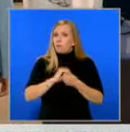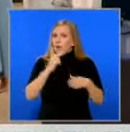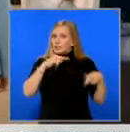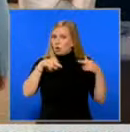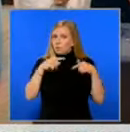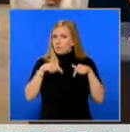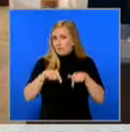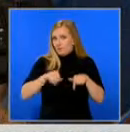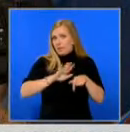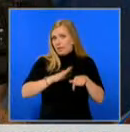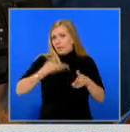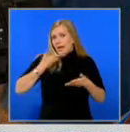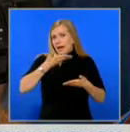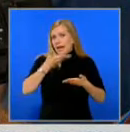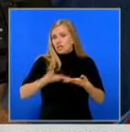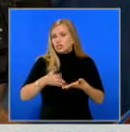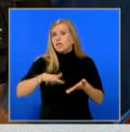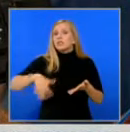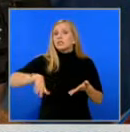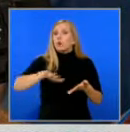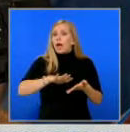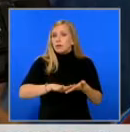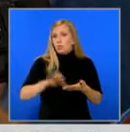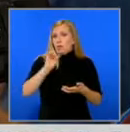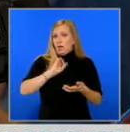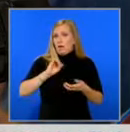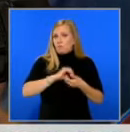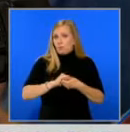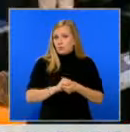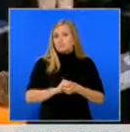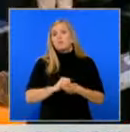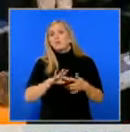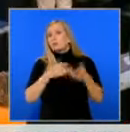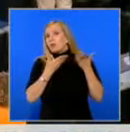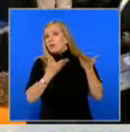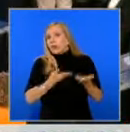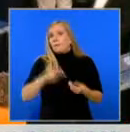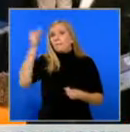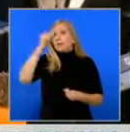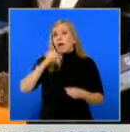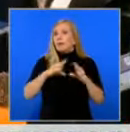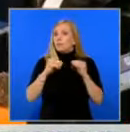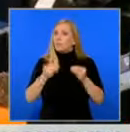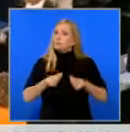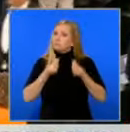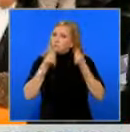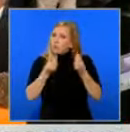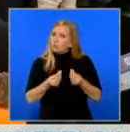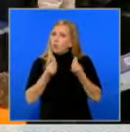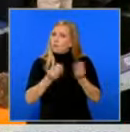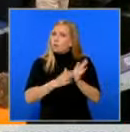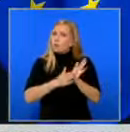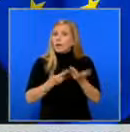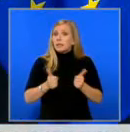в речта си за състоянието на евросъюза според нея българия и румъния дават добър пример как трябва да се опазват външните